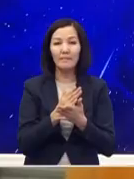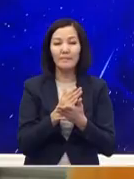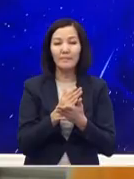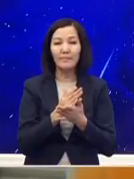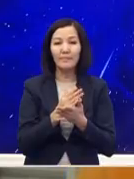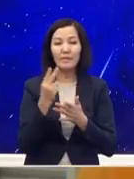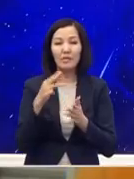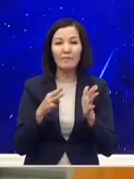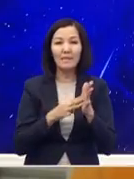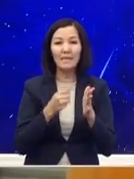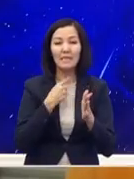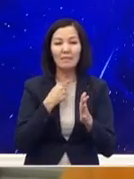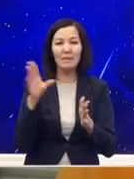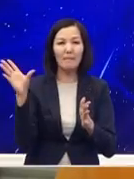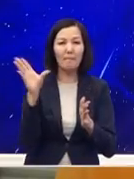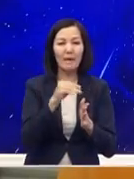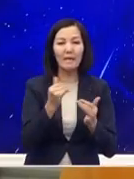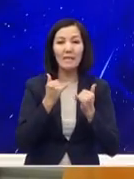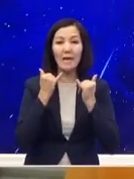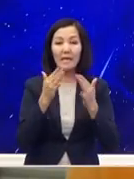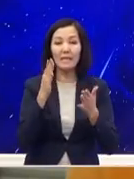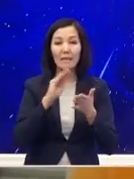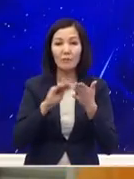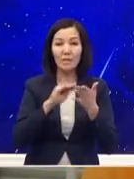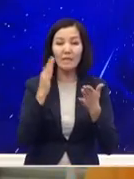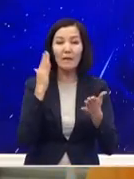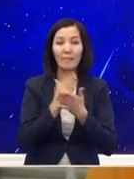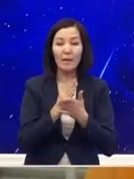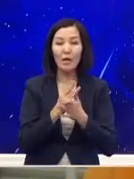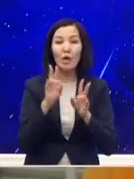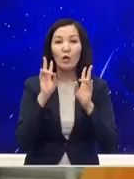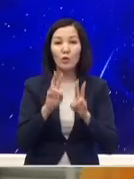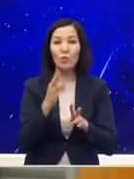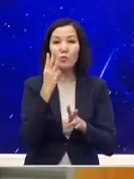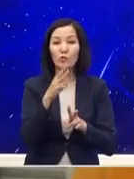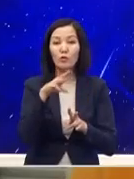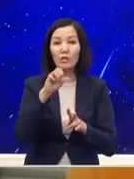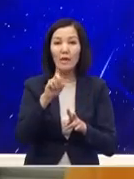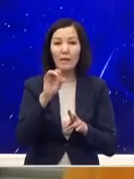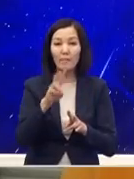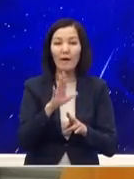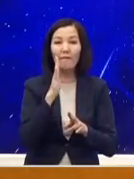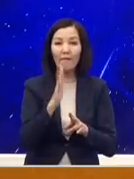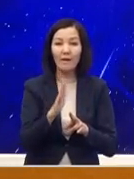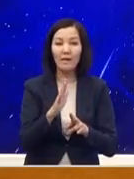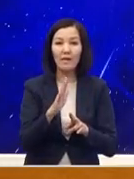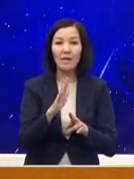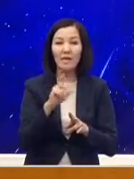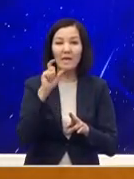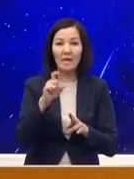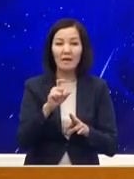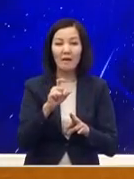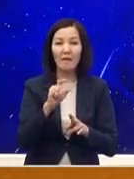28 дыбыстың барлығына таңба арналып тұр ол жобада. Оның сыртынан 3 таңба В, Х,